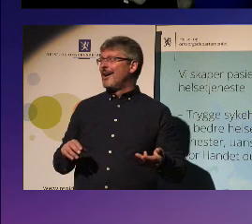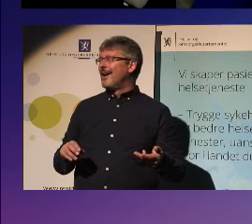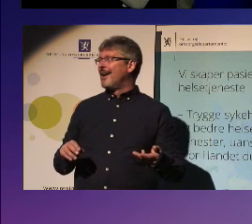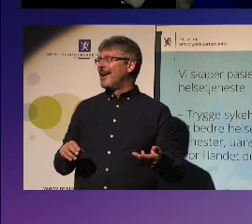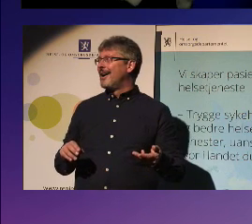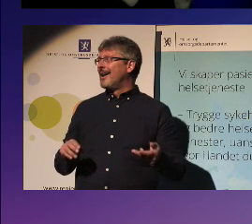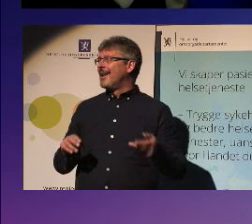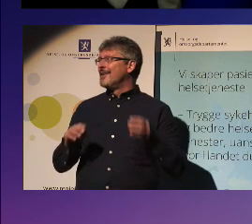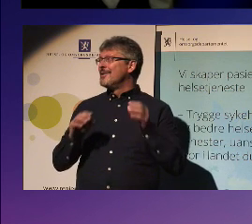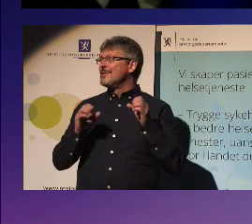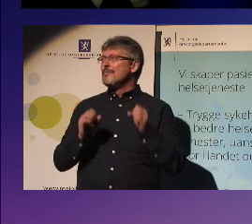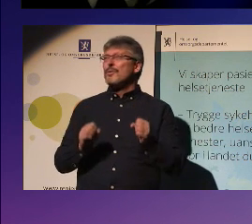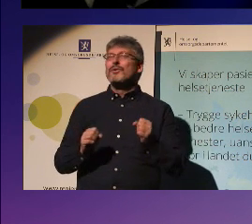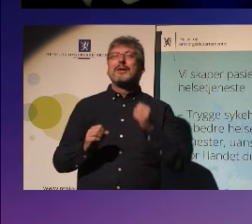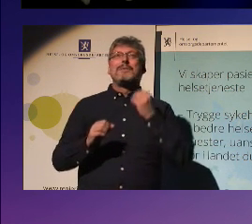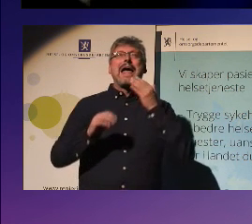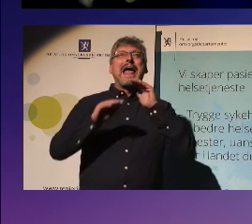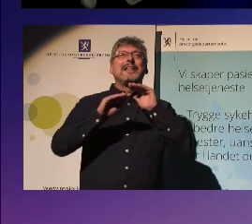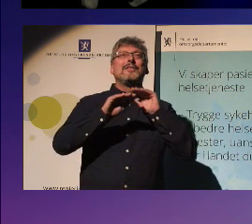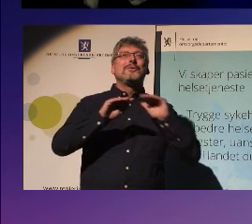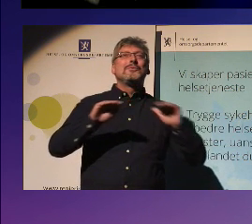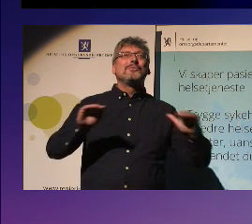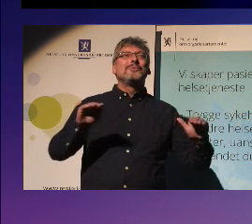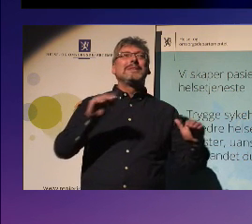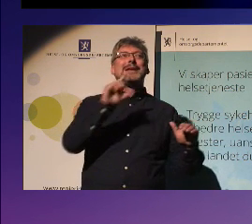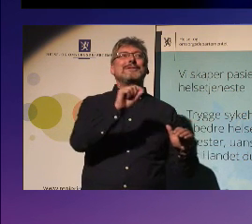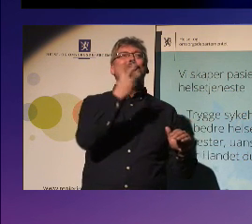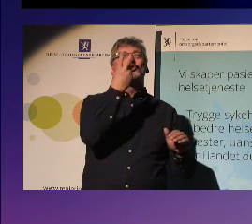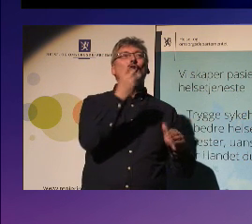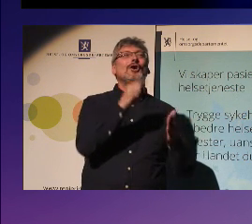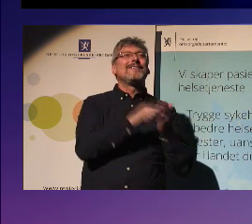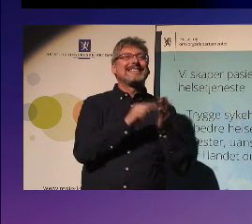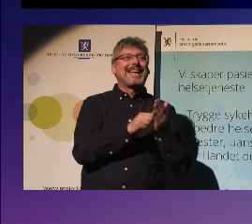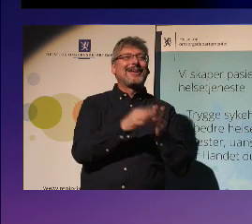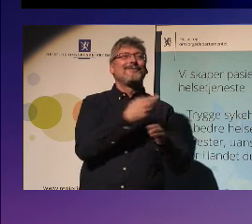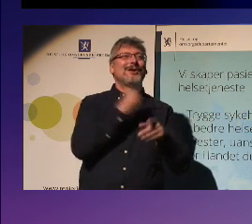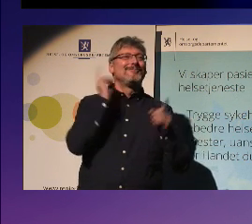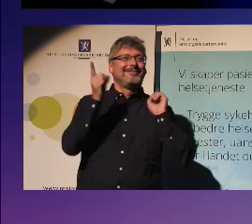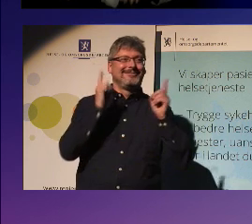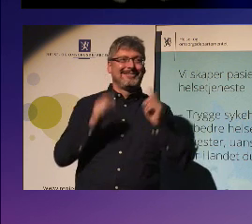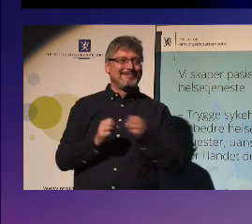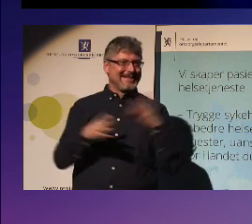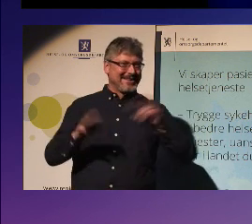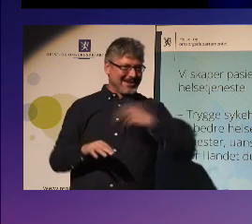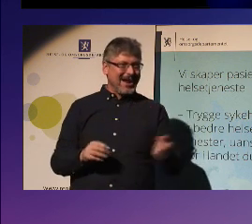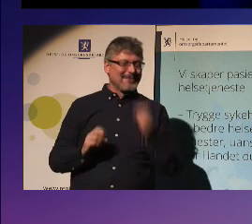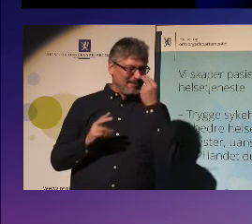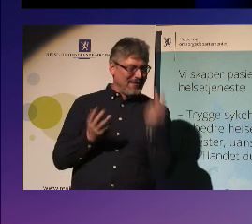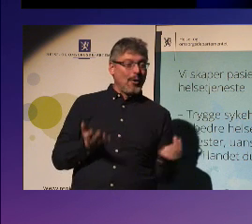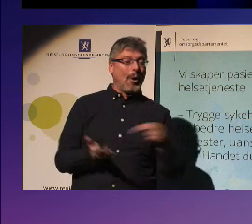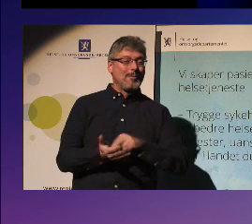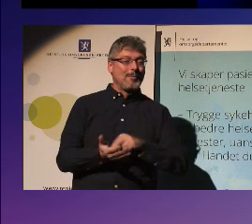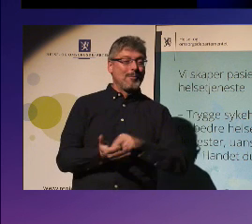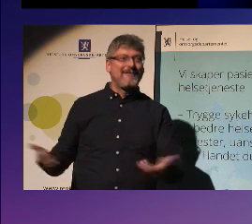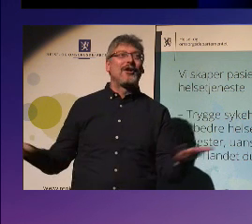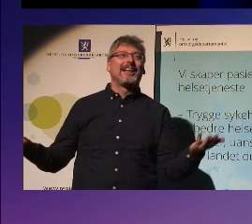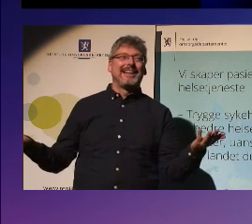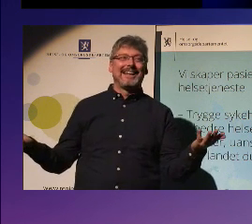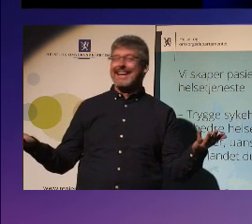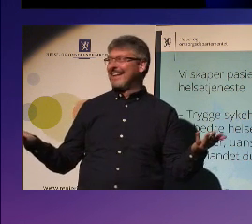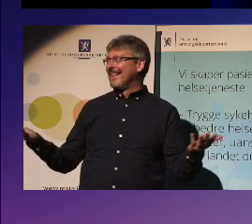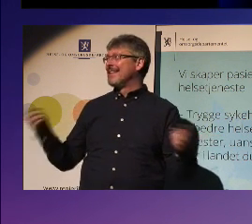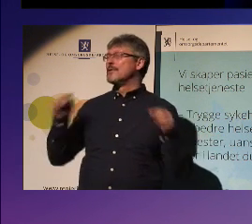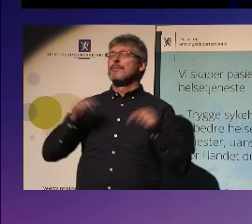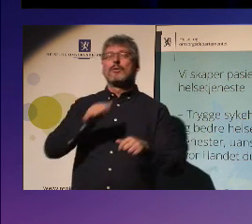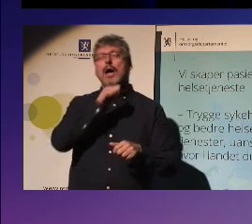ligge helt rolig i hvert fall 20 sekunder, eller så gikk ikke alarmen. Og de fleste som ramler prøver å komme seg opp. Så her har vi sett